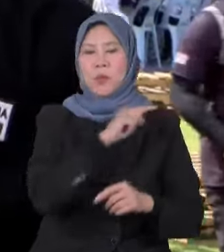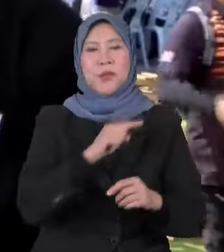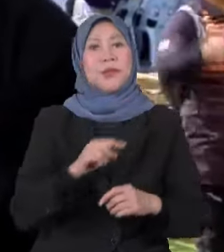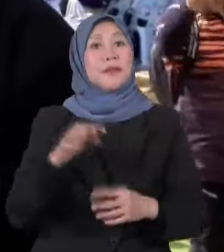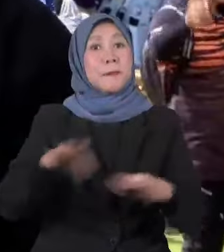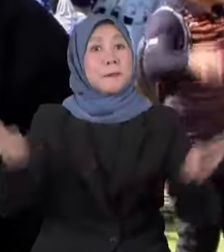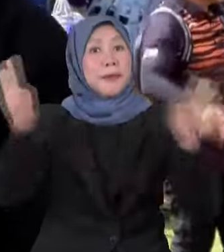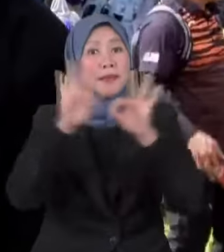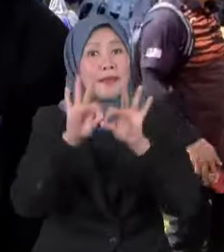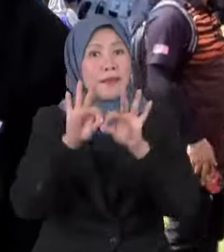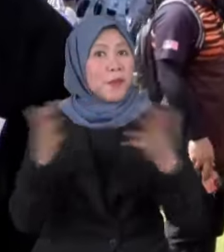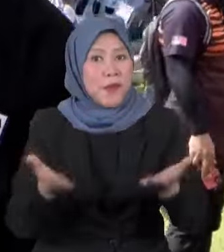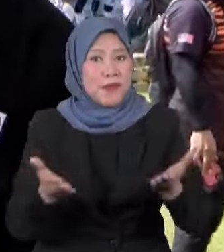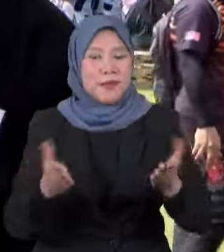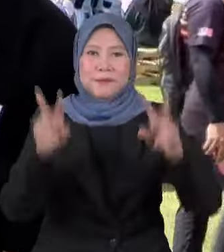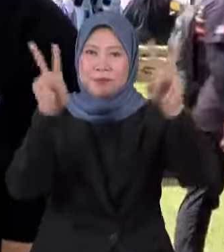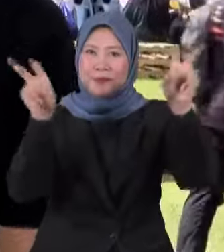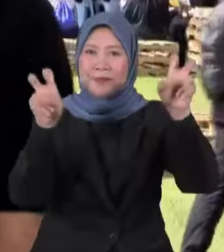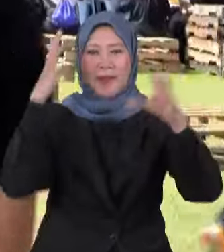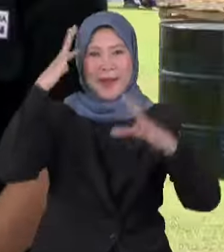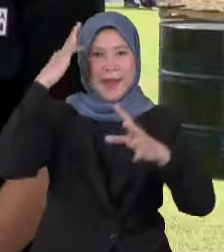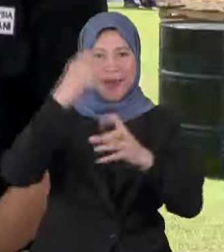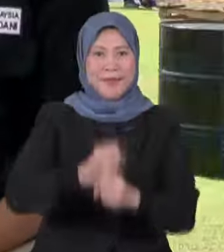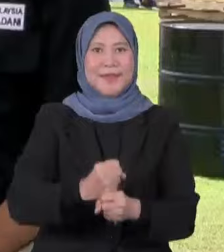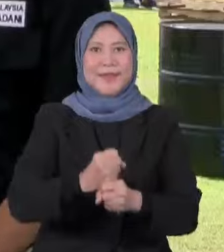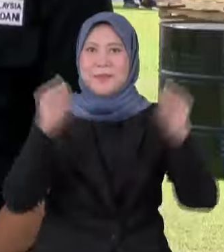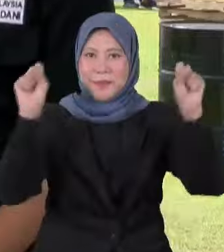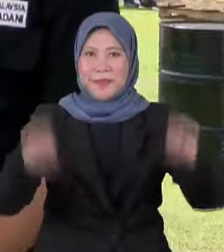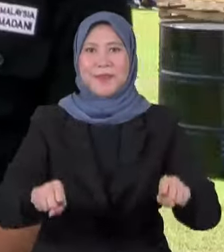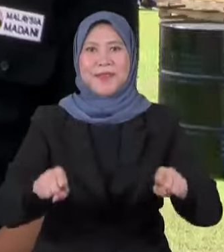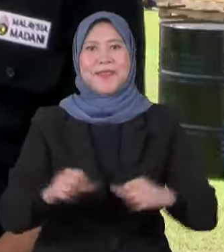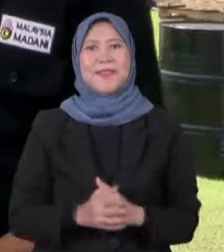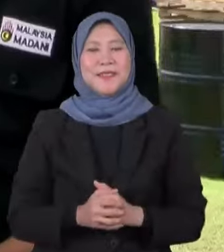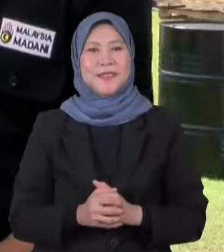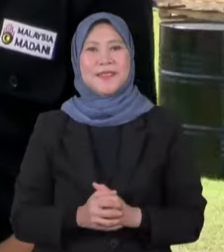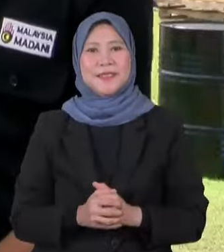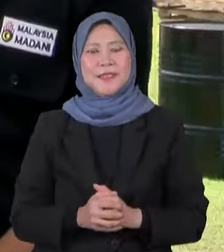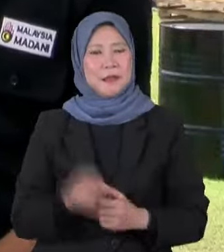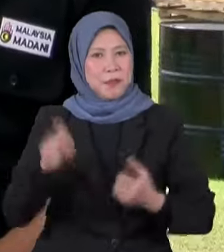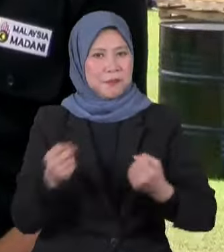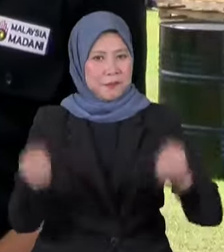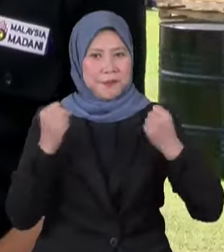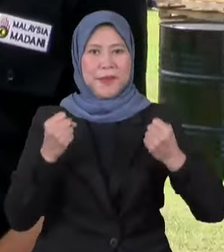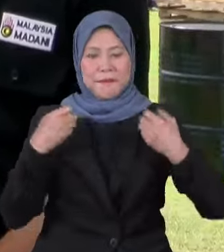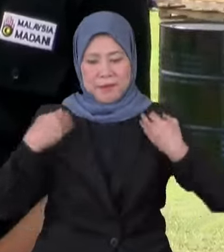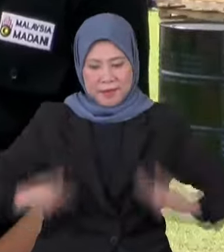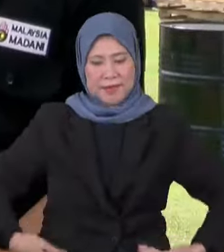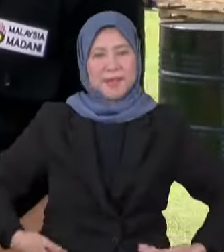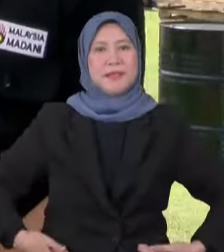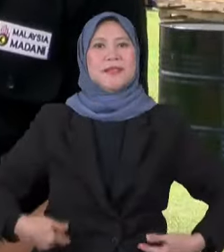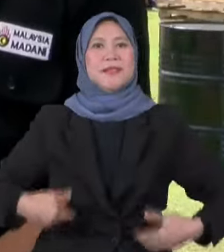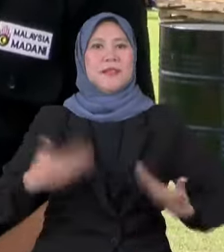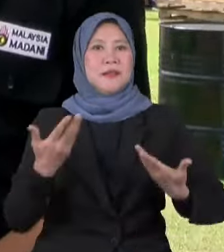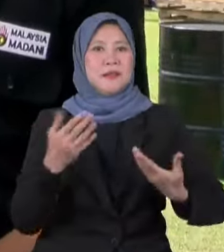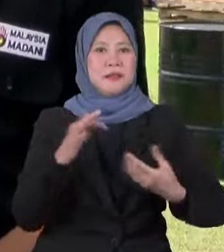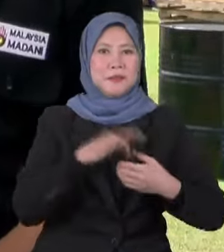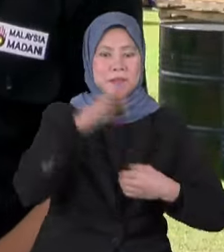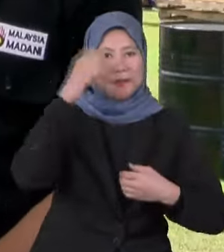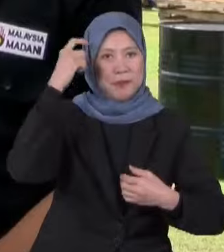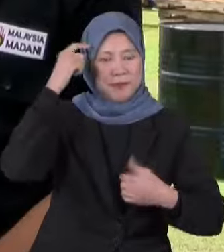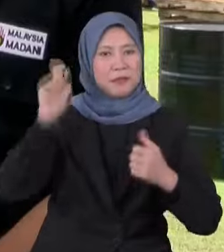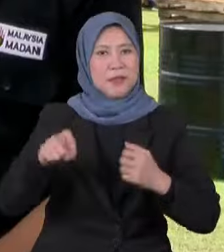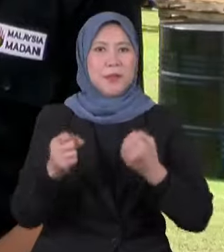boleh. Yakin boleh. Itulah ada tema yang kita bawakan untuk tahun ini. Kita nak kuat dari segi fizikal dan juga mental. Betul. Dan juga YB Adam dah